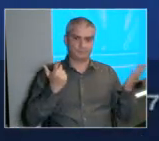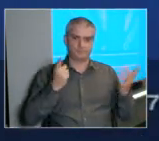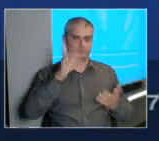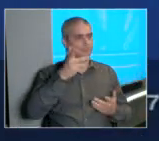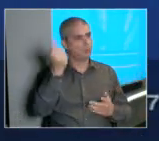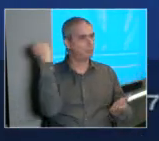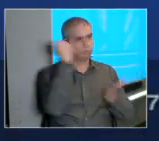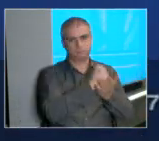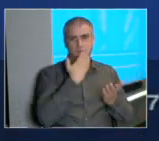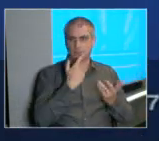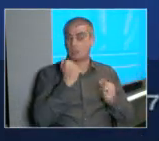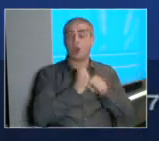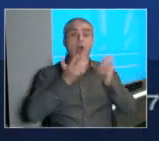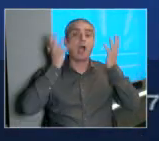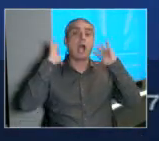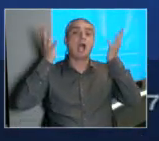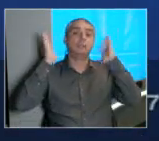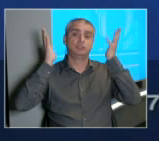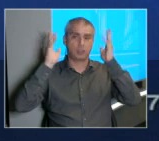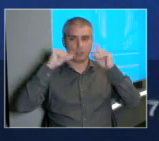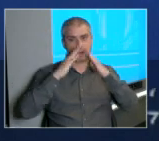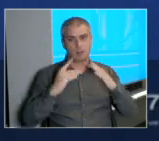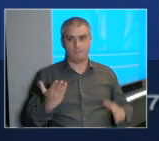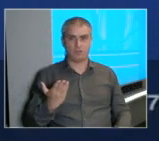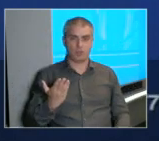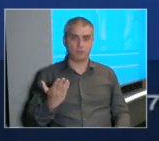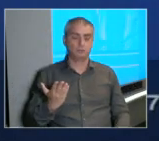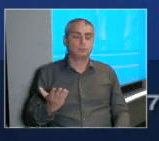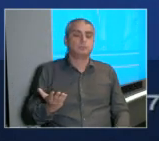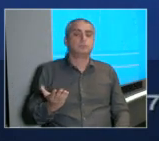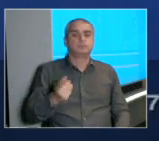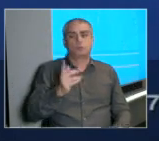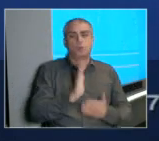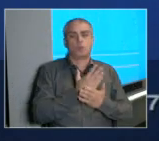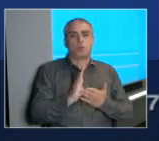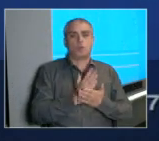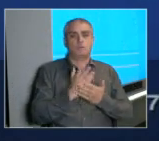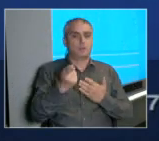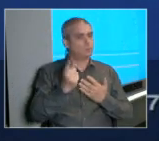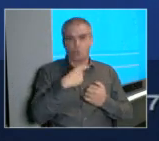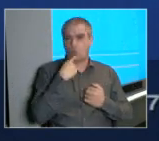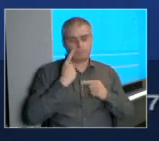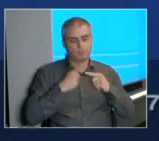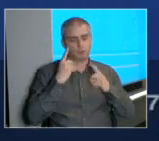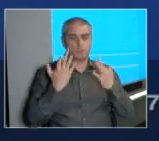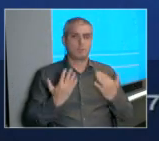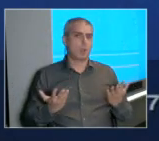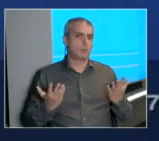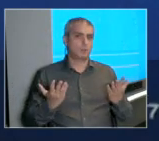על ישראל שיכולה להעמיד אסון על לבנון. אז הוא קובע את הפרמטר, הוא לא אומר בדיוק מה